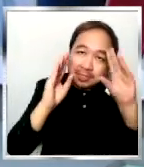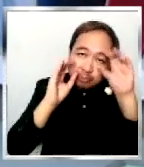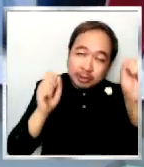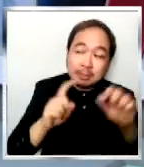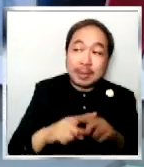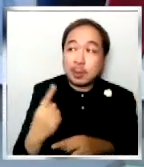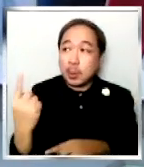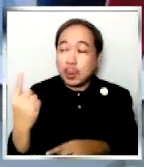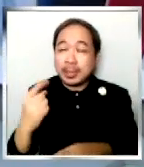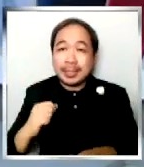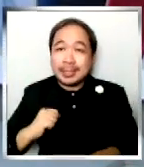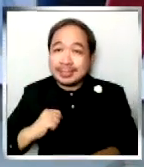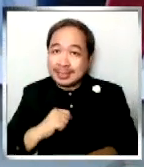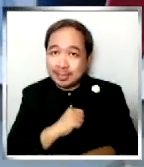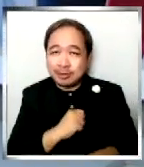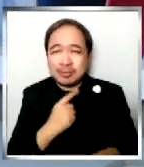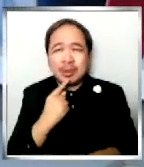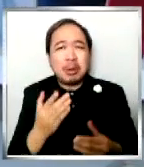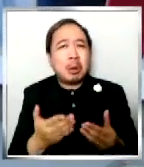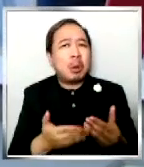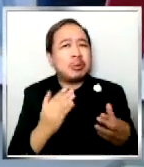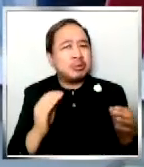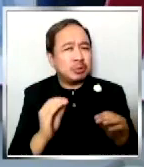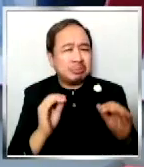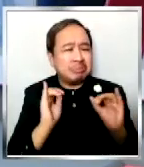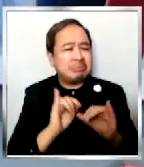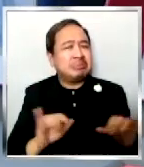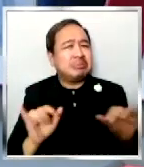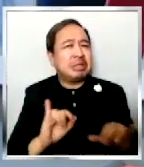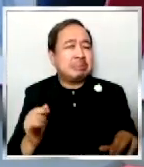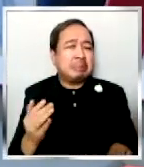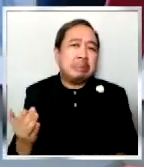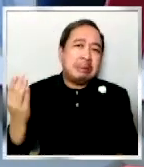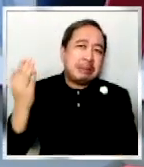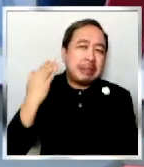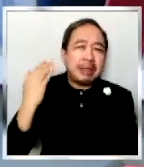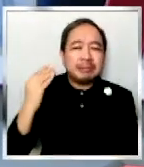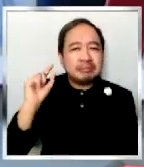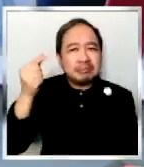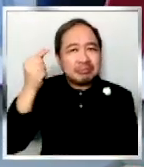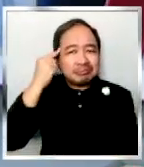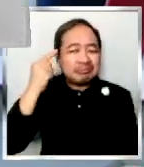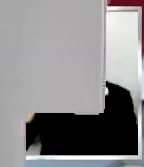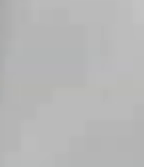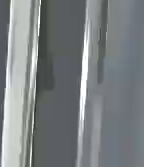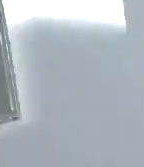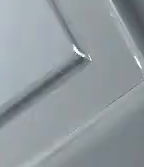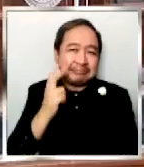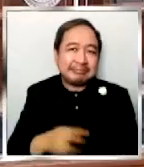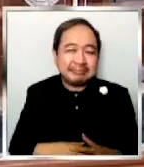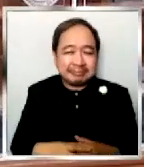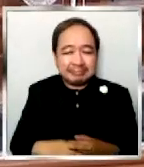senador, halos wala naman daw itong ipinag-iba sa nakaraang administrasyon. At nakatutok si Rafi Tima.